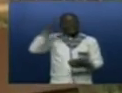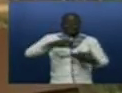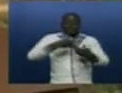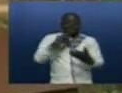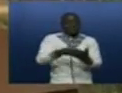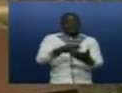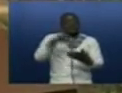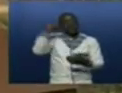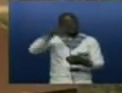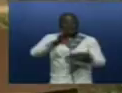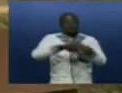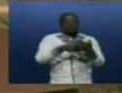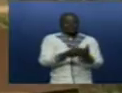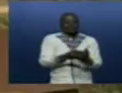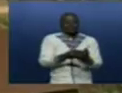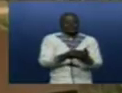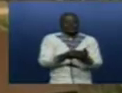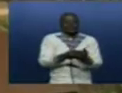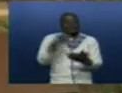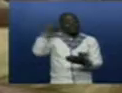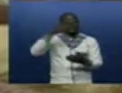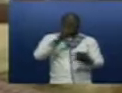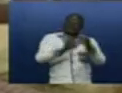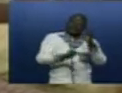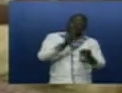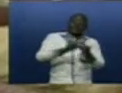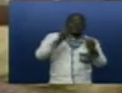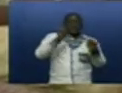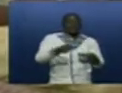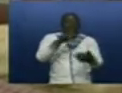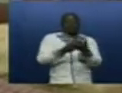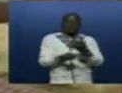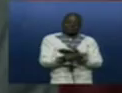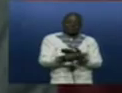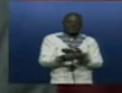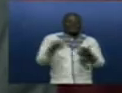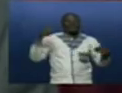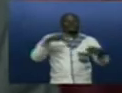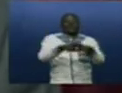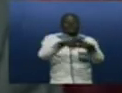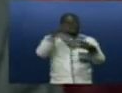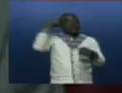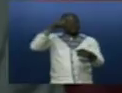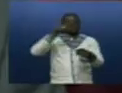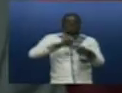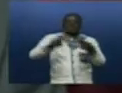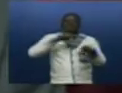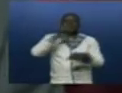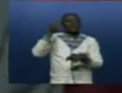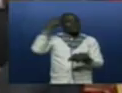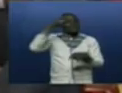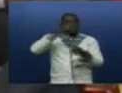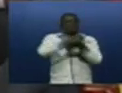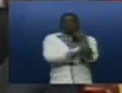guillemets, un magistrat corrompu, etc. Et le déficit de justice n'étant pas seulement l'apanage des pays francophones